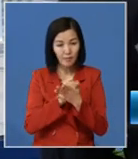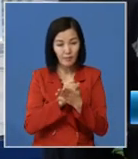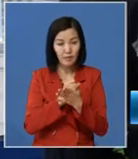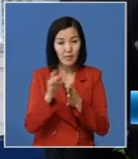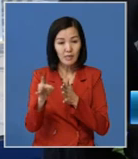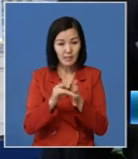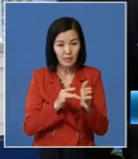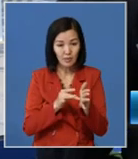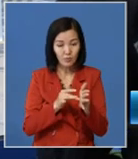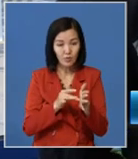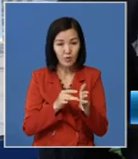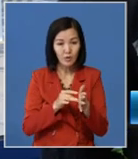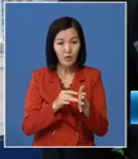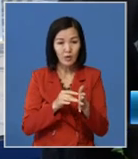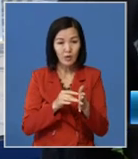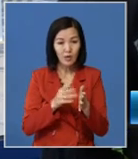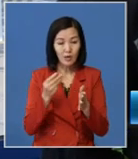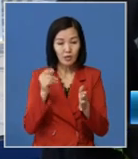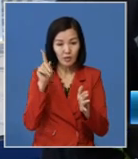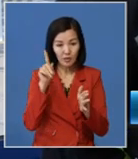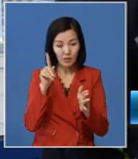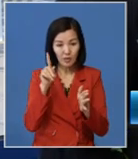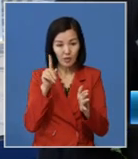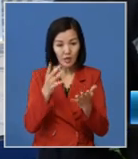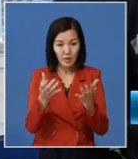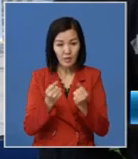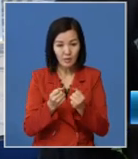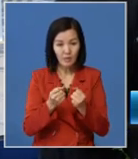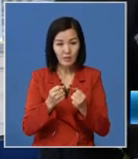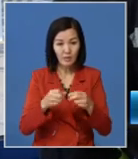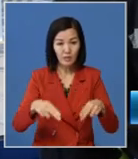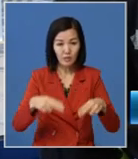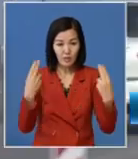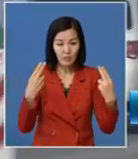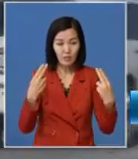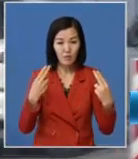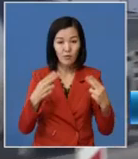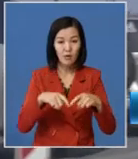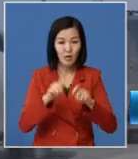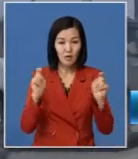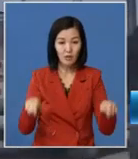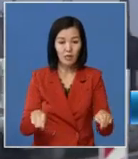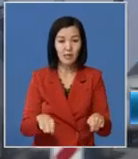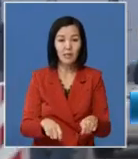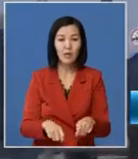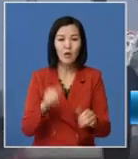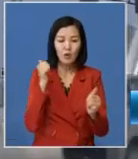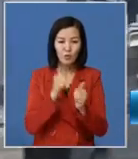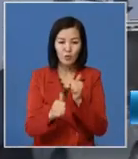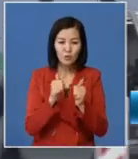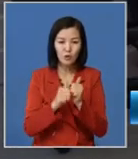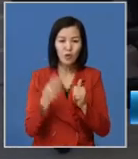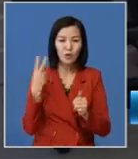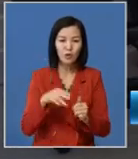автоматты түрінде ақша сізден списация етіледі, и шлагбаум ашылады, сіз дальше өте бересіз. Күніне Алматы Қапшағай бағытында 20 мыңнан